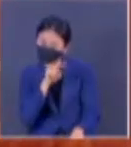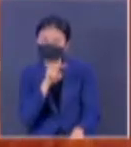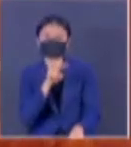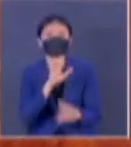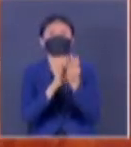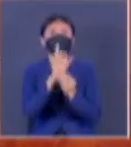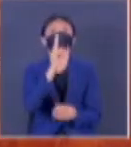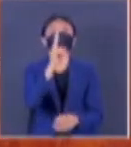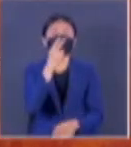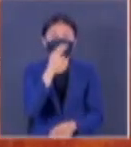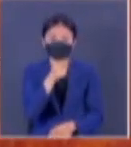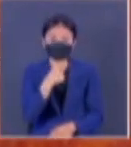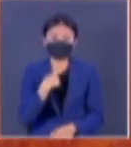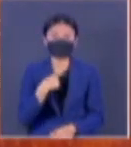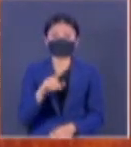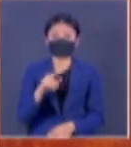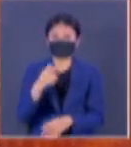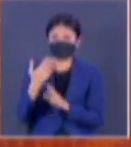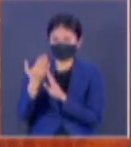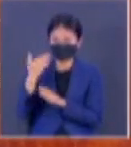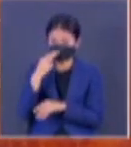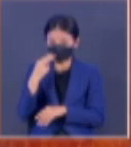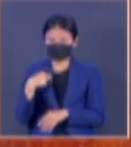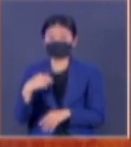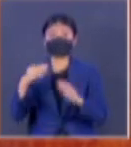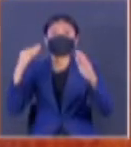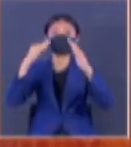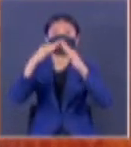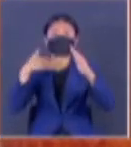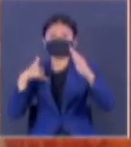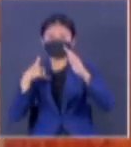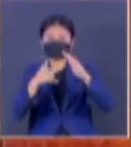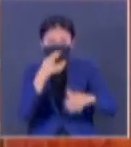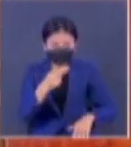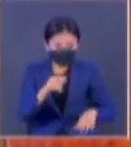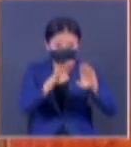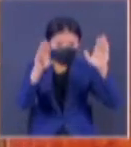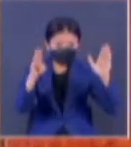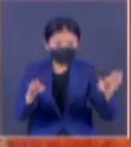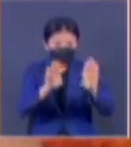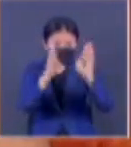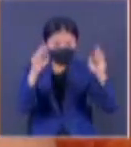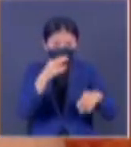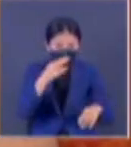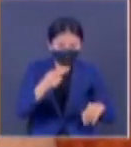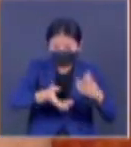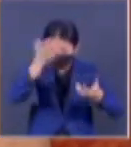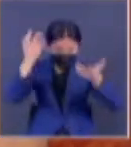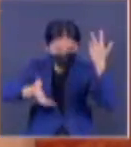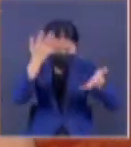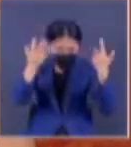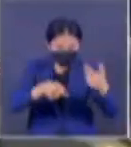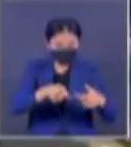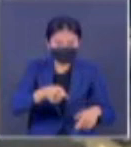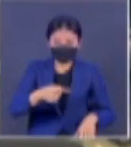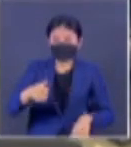าที่กุฏิเพื่อจะดื่มน้ำเห็นว่าตู้เปิดอยู่แล้วมีร่องรอยลื้อค้นกระจัดกระจายเต็มห้องพอไปถามในเท่งค่